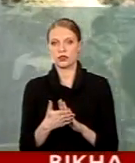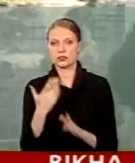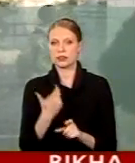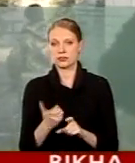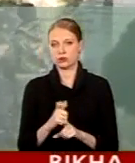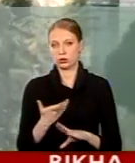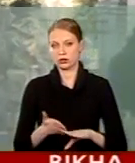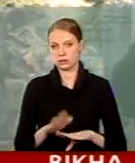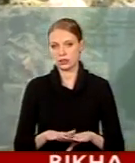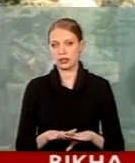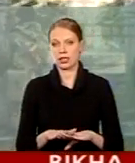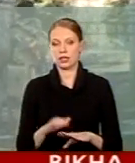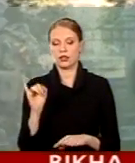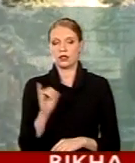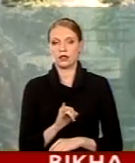досить складна.